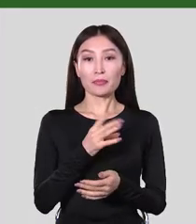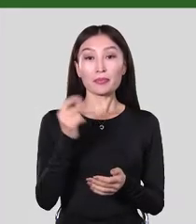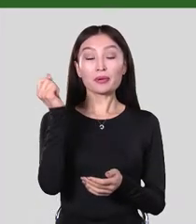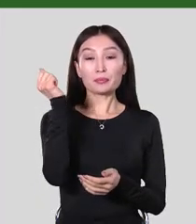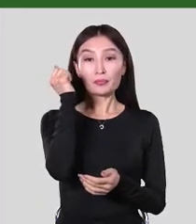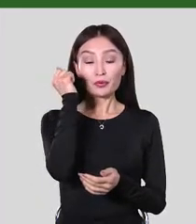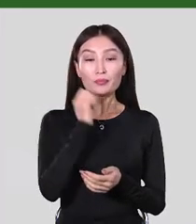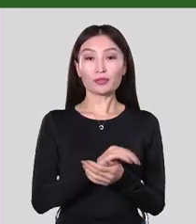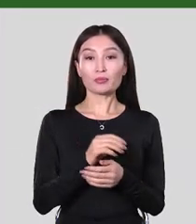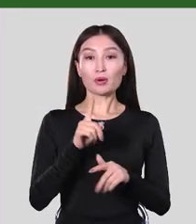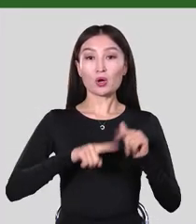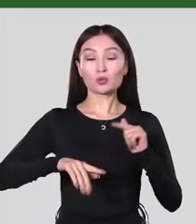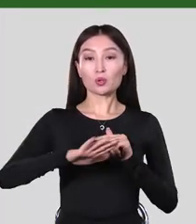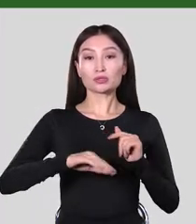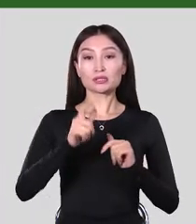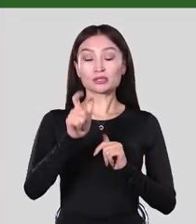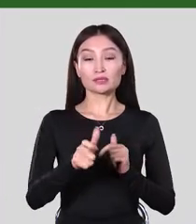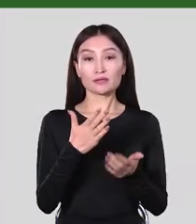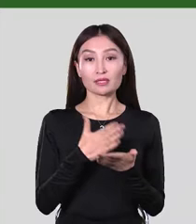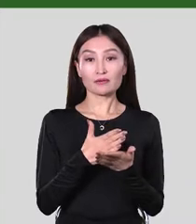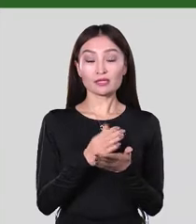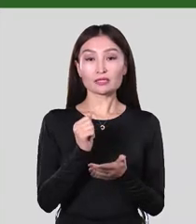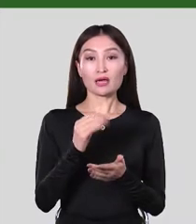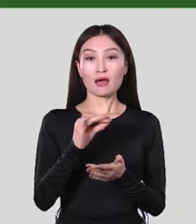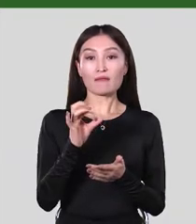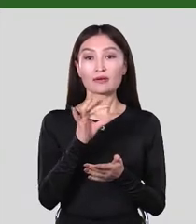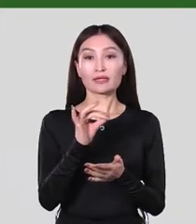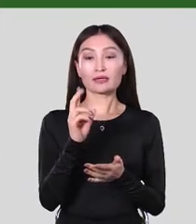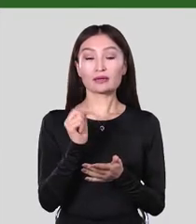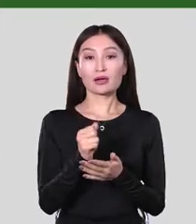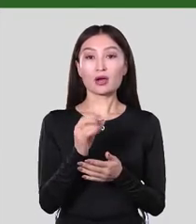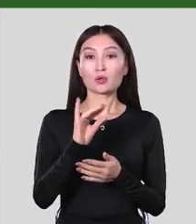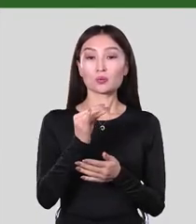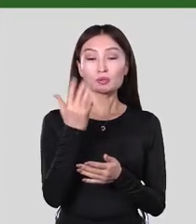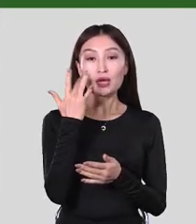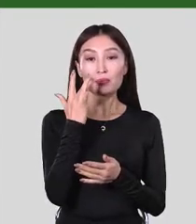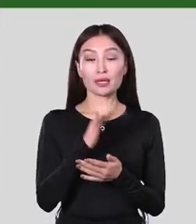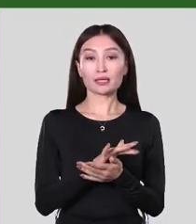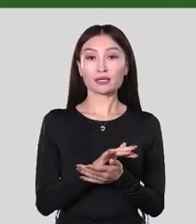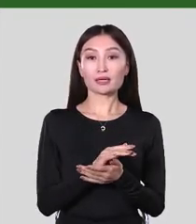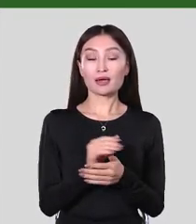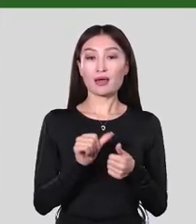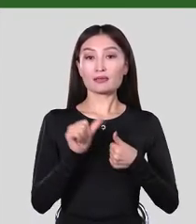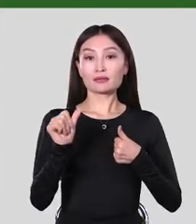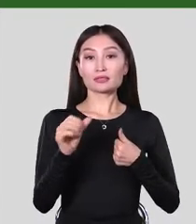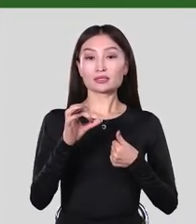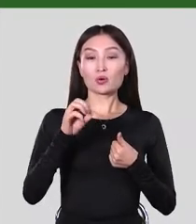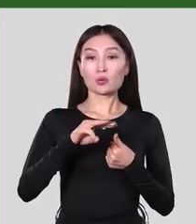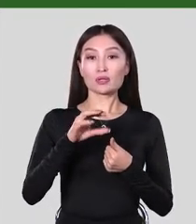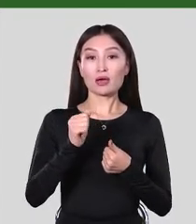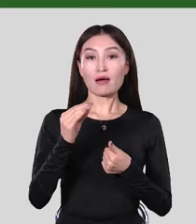помним, что прародиной человека является Африка. Но Южная Америка отделилась от